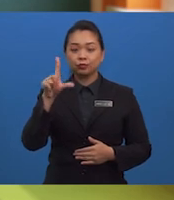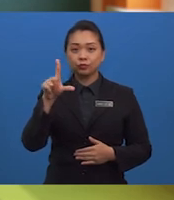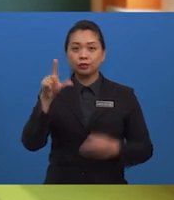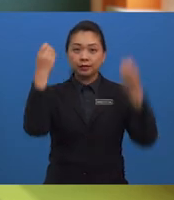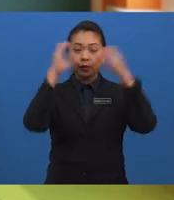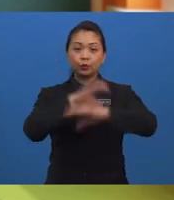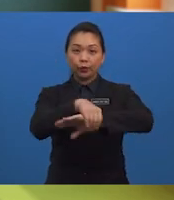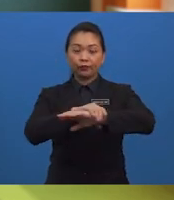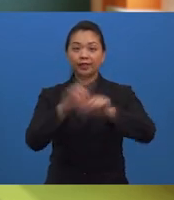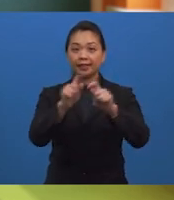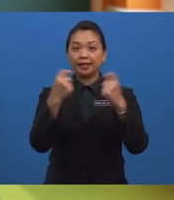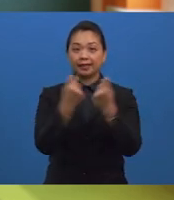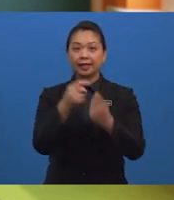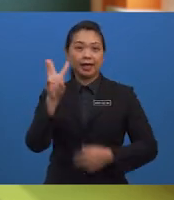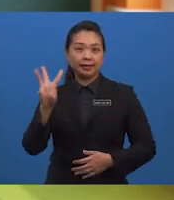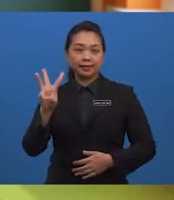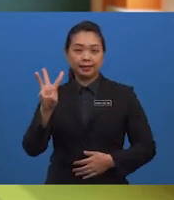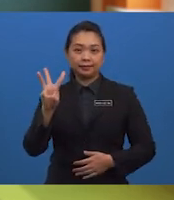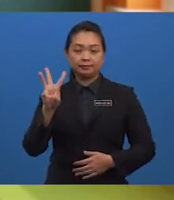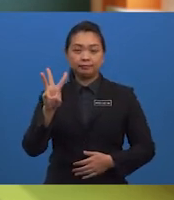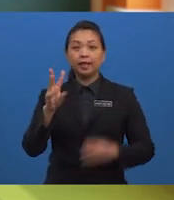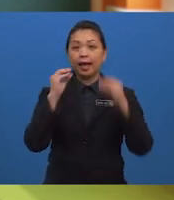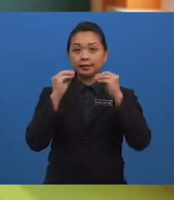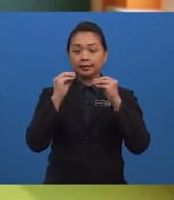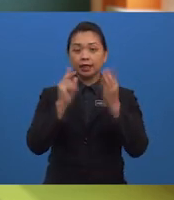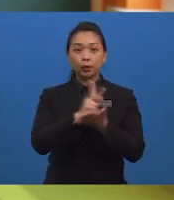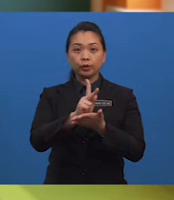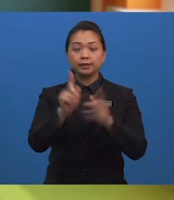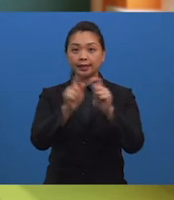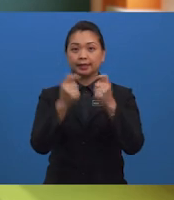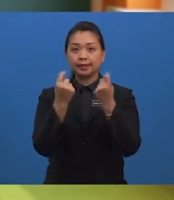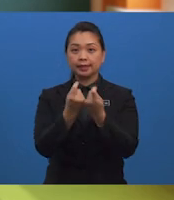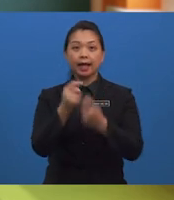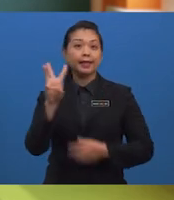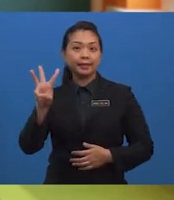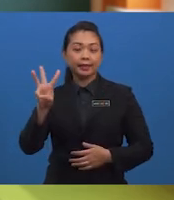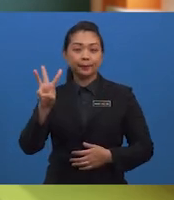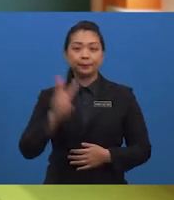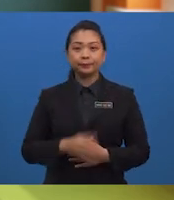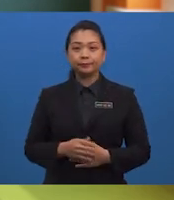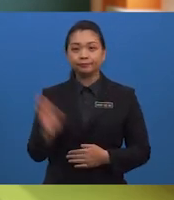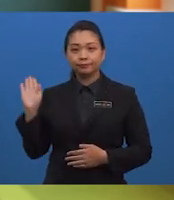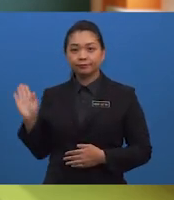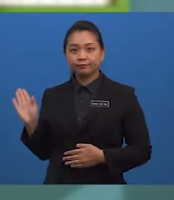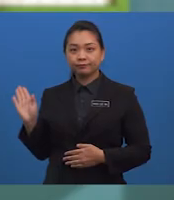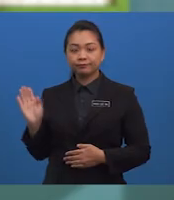tingkatan 6 yang berkhidmat di Kolej Tingkatan 6 Tunku Abdul Rahman Putra, Sahabat Menam.